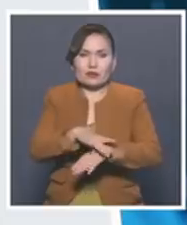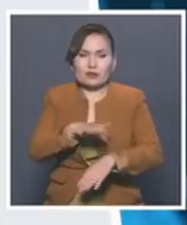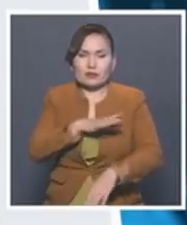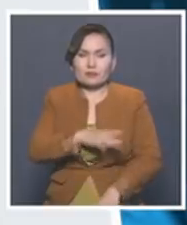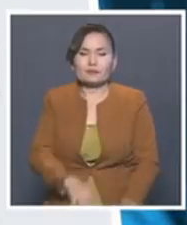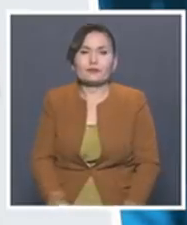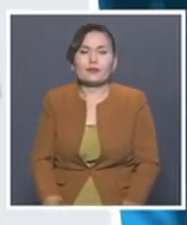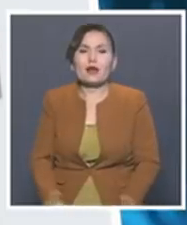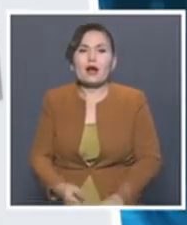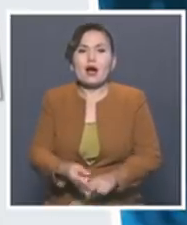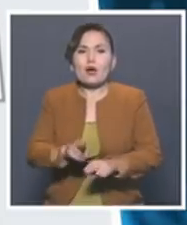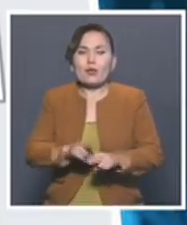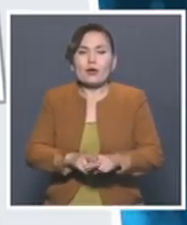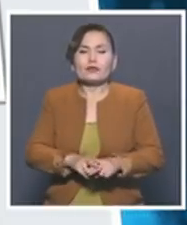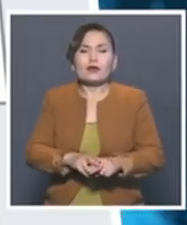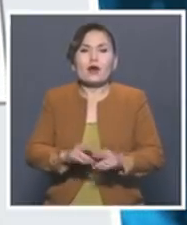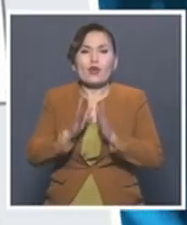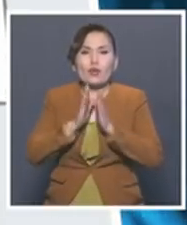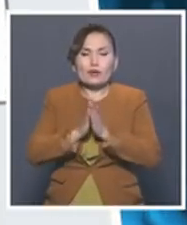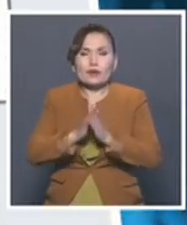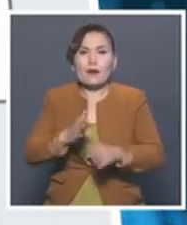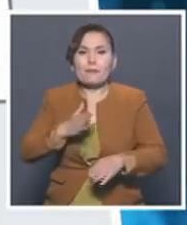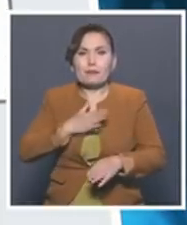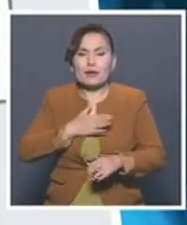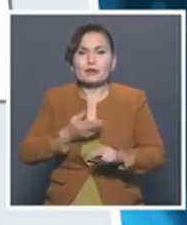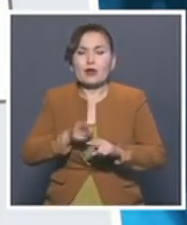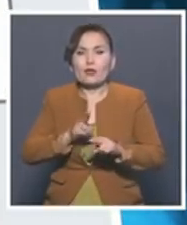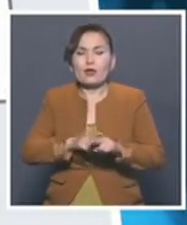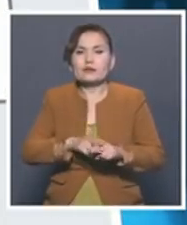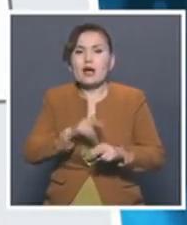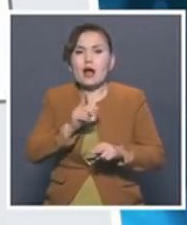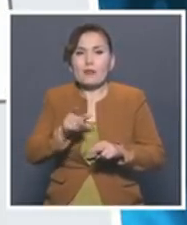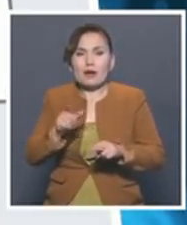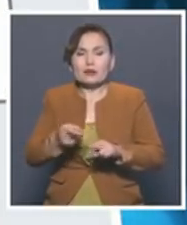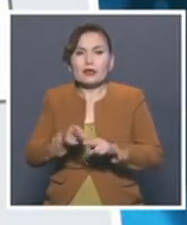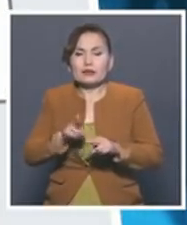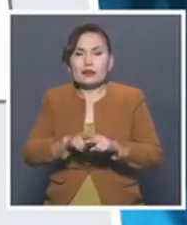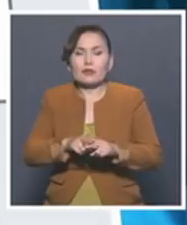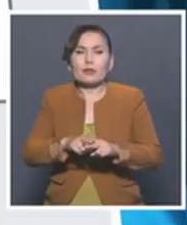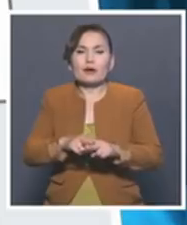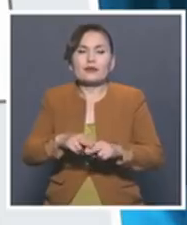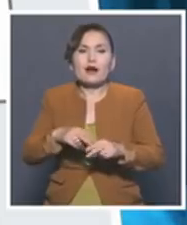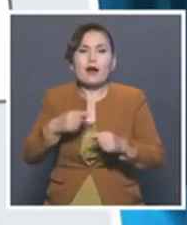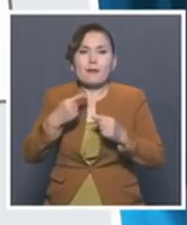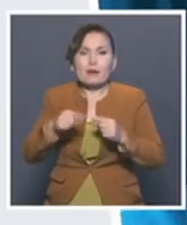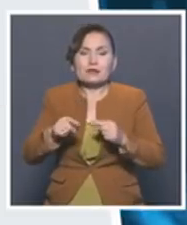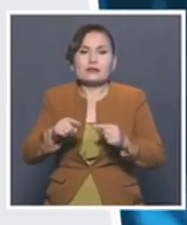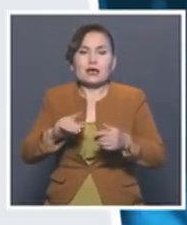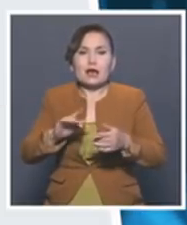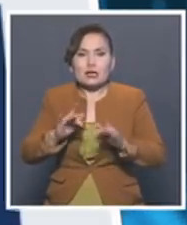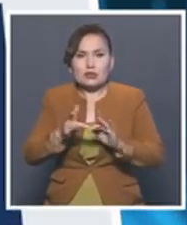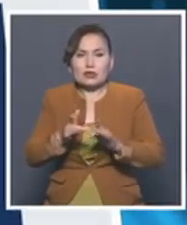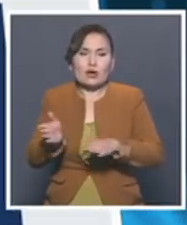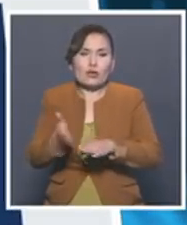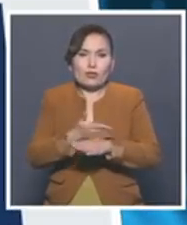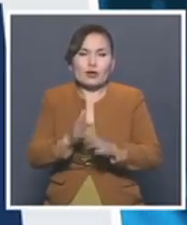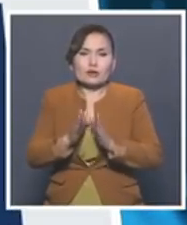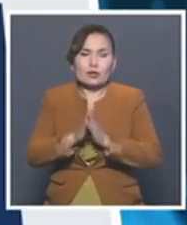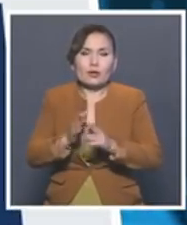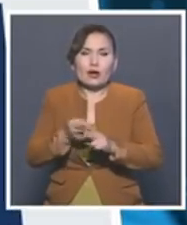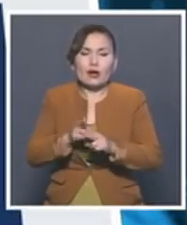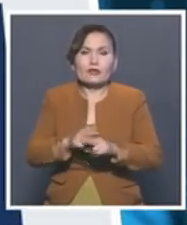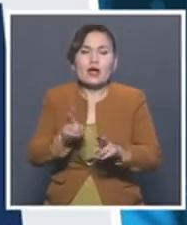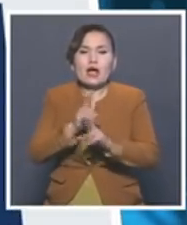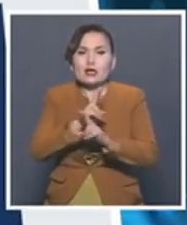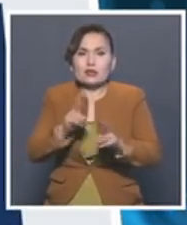Құрметті Дамумед және IT мамандары, өтініш, менің жүйемнен өзгенің баласын алып тастаңызшы. Мен нәрестені енді күтіп отырмын. Осы Дамумед арқылы ешбір дәрігерге